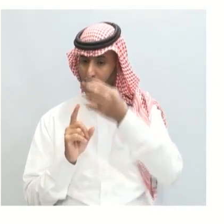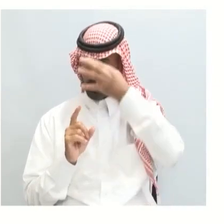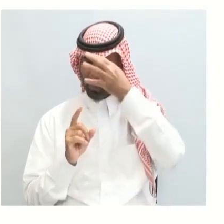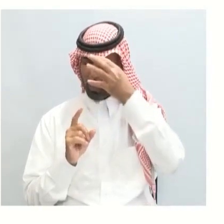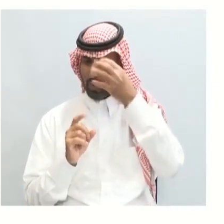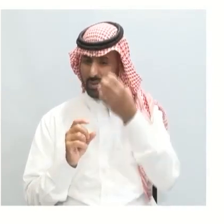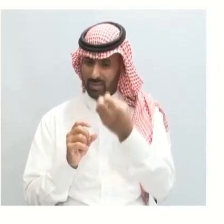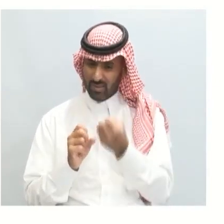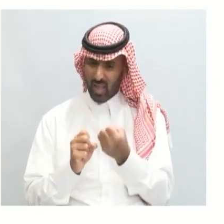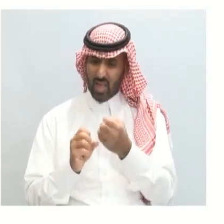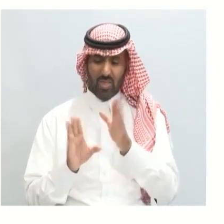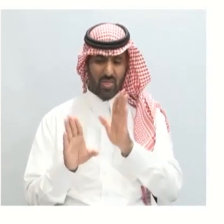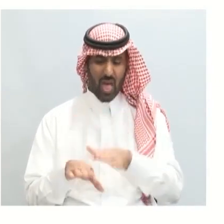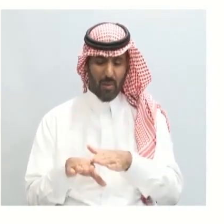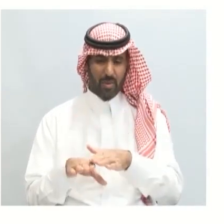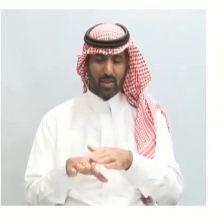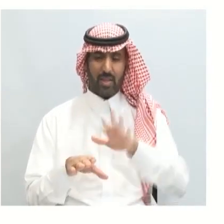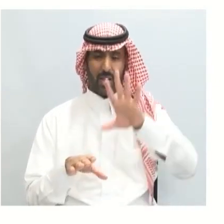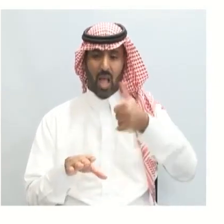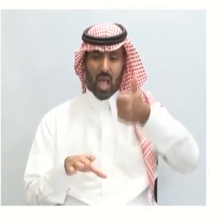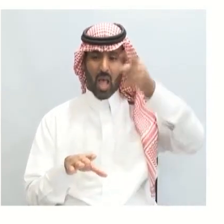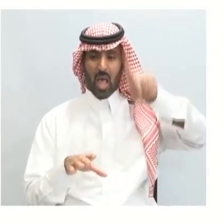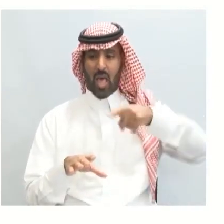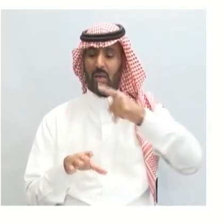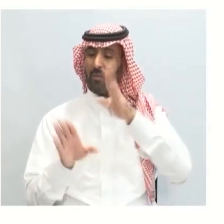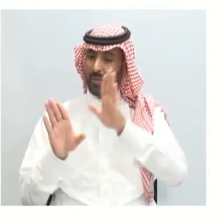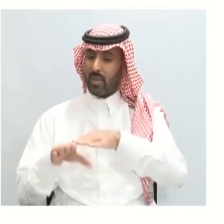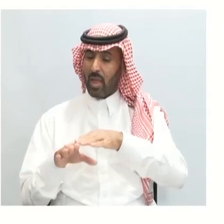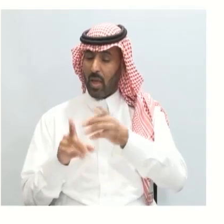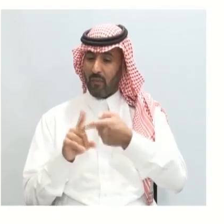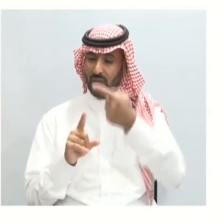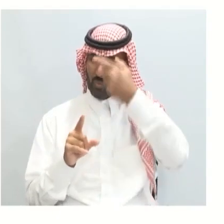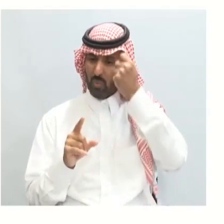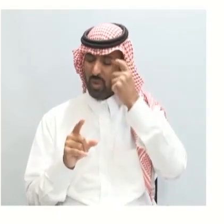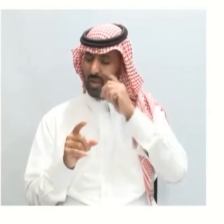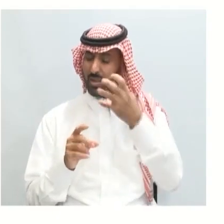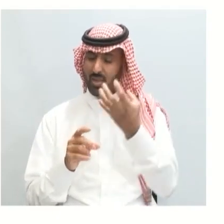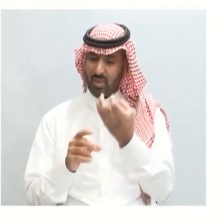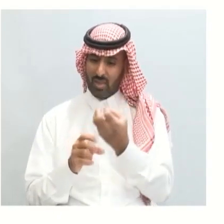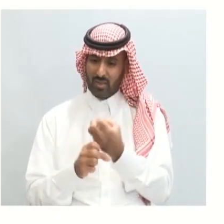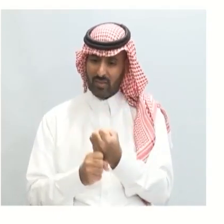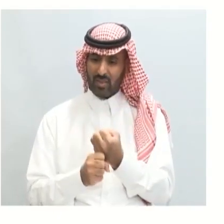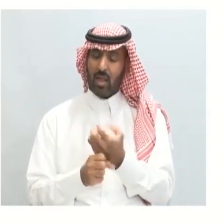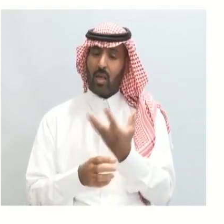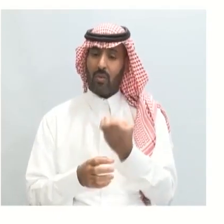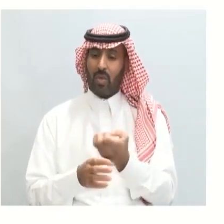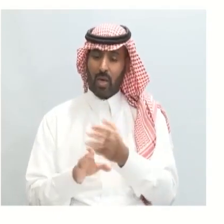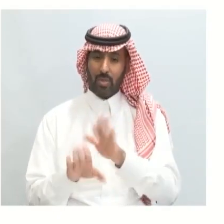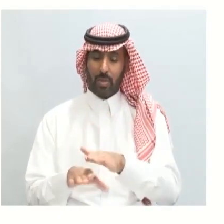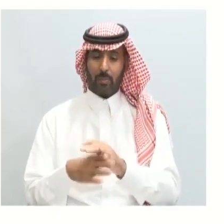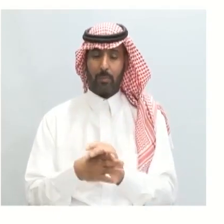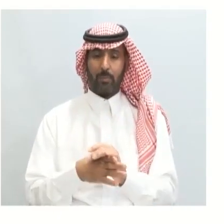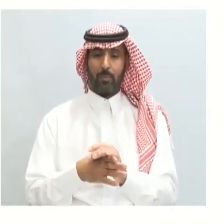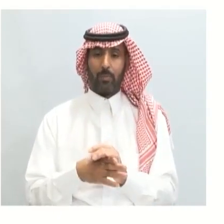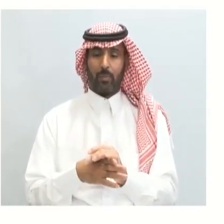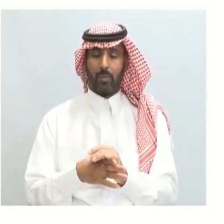مباشره انه قانون شارل لان المعطيات لدي حجم ودرجه حراره والضغط هو ثابت اذا هذا